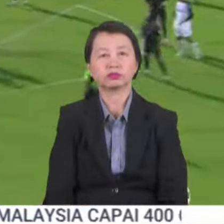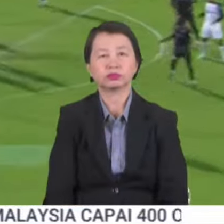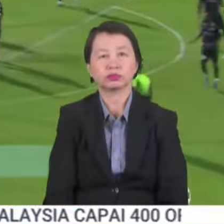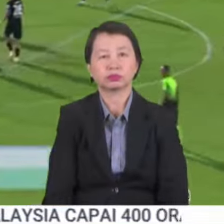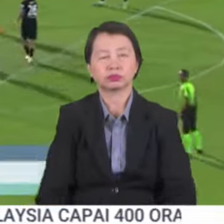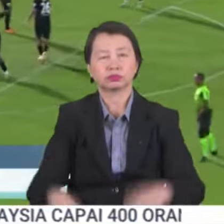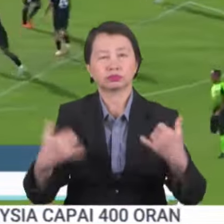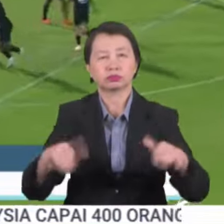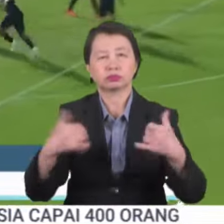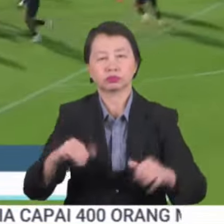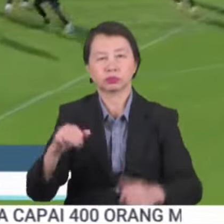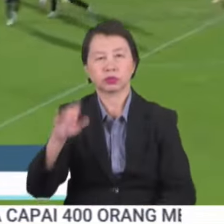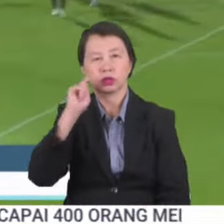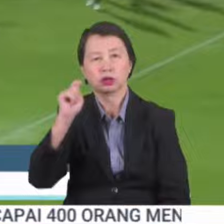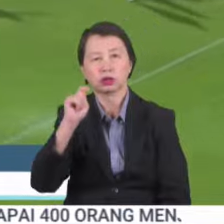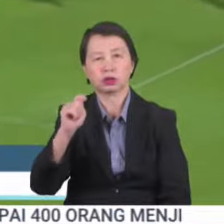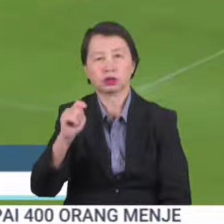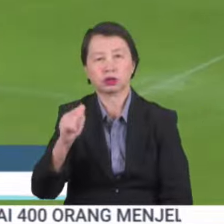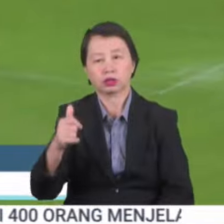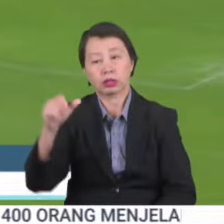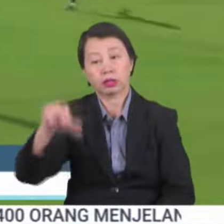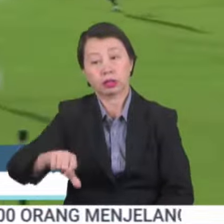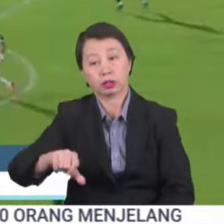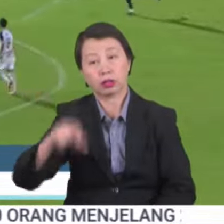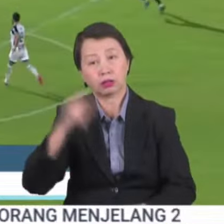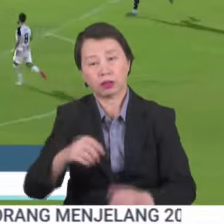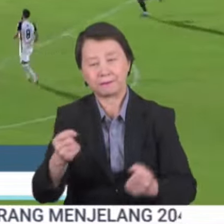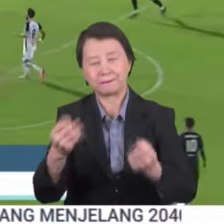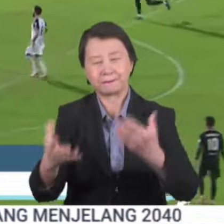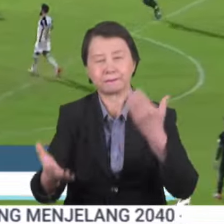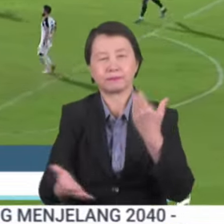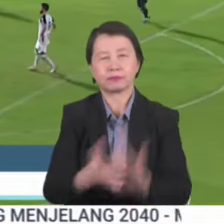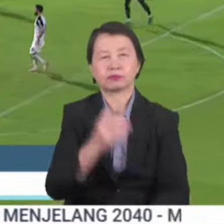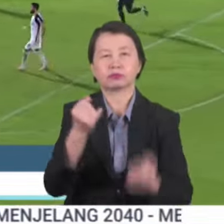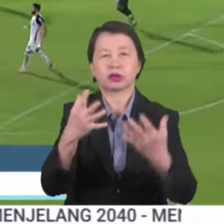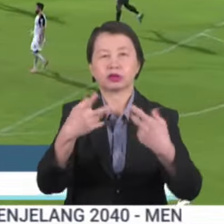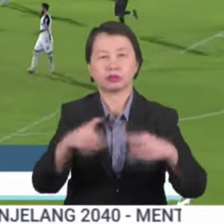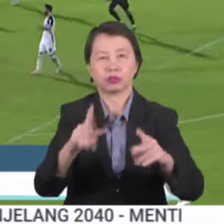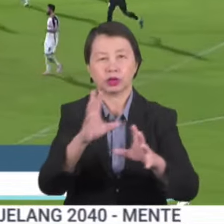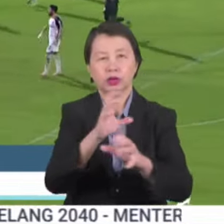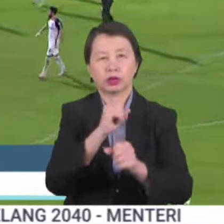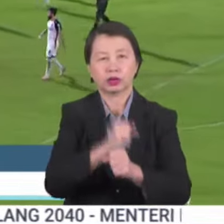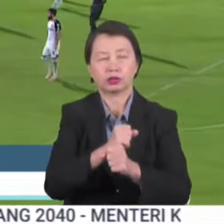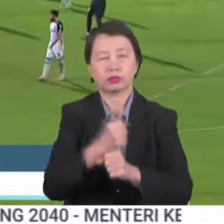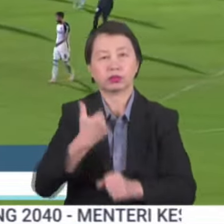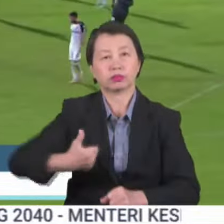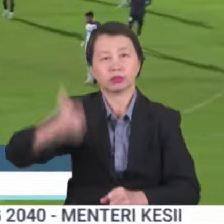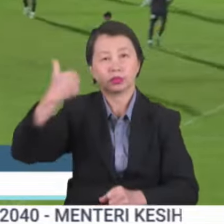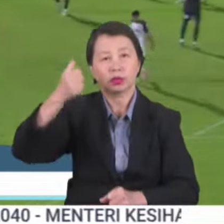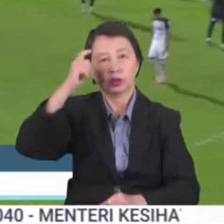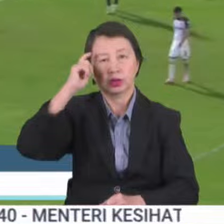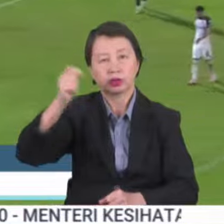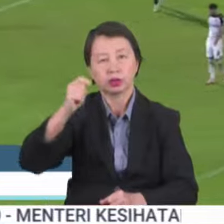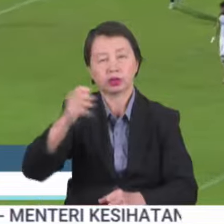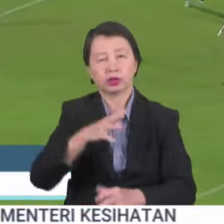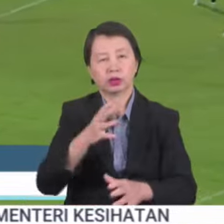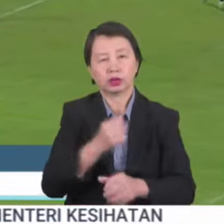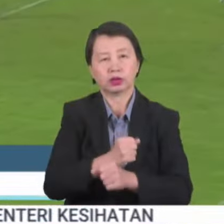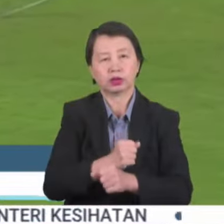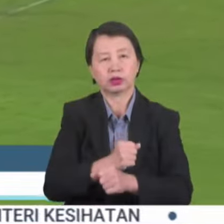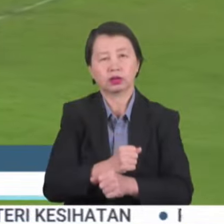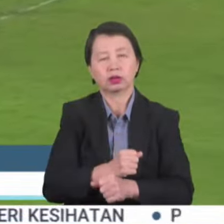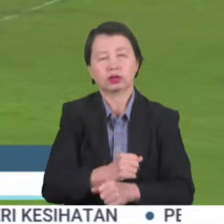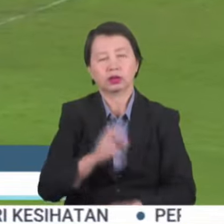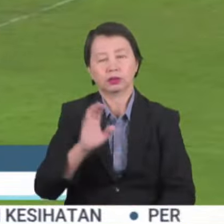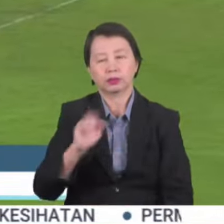Dalam aksi tersebut, TFC dilihat gagal memanfaatkan banyak peluang keemasan untuk mendapatkan kemenangan. Pengendali sementara TFC,